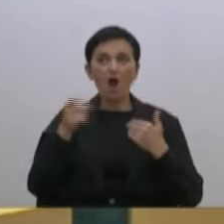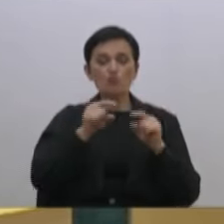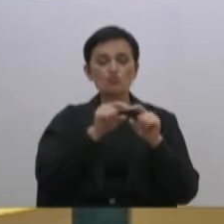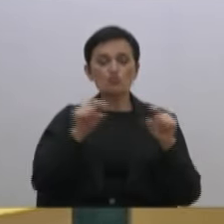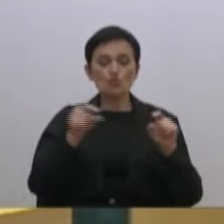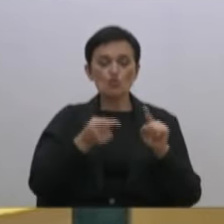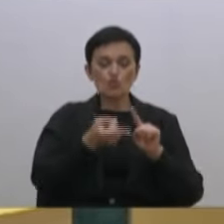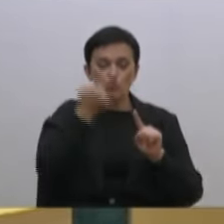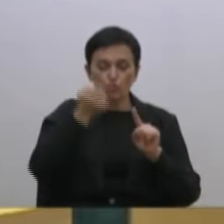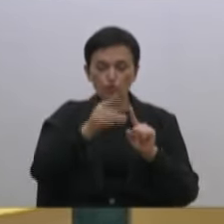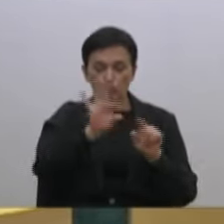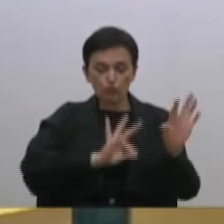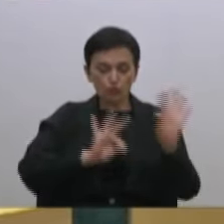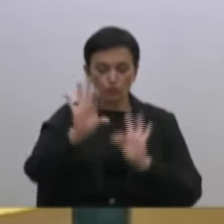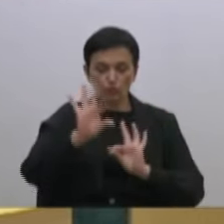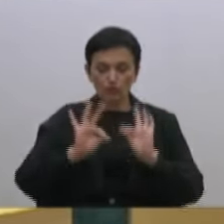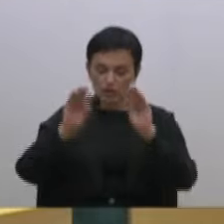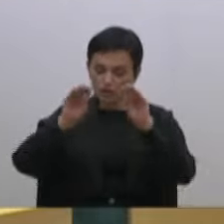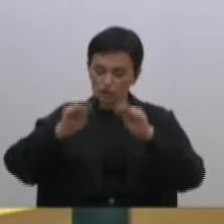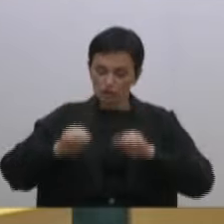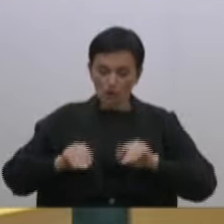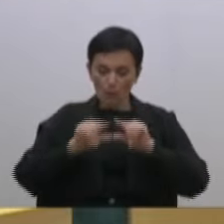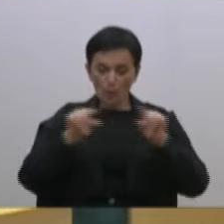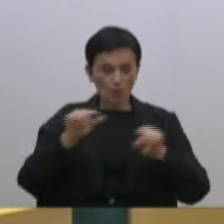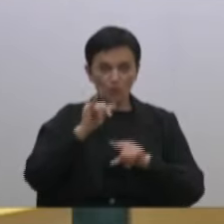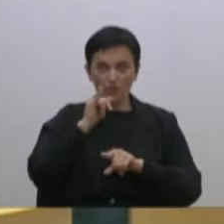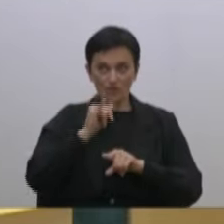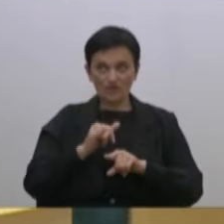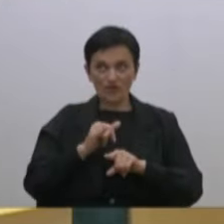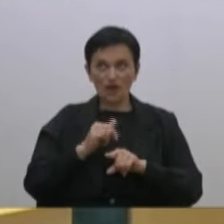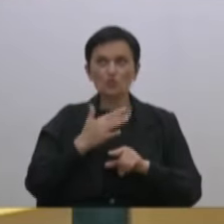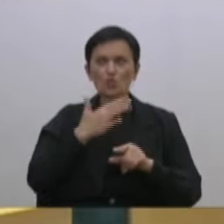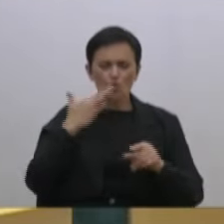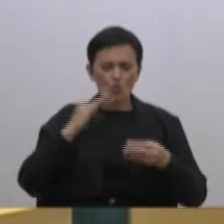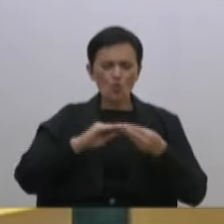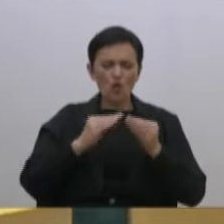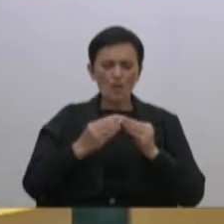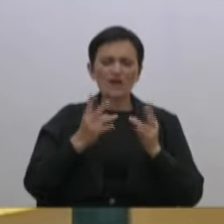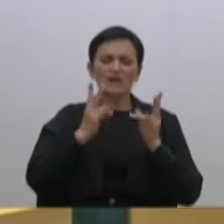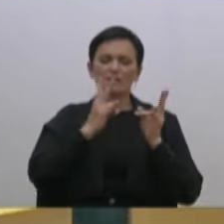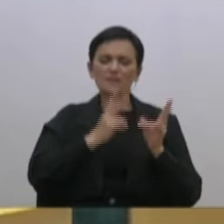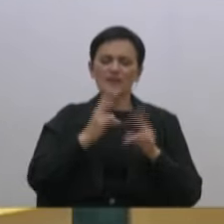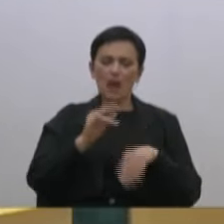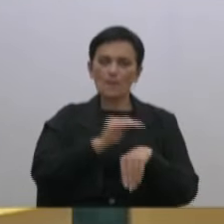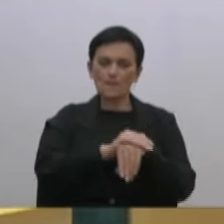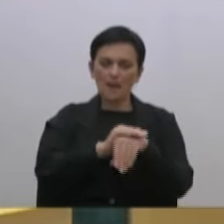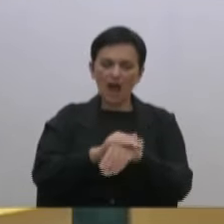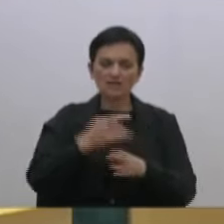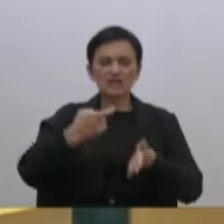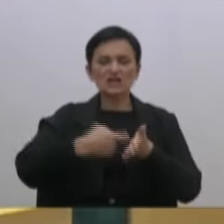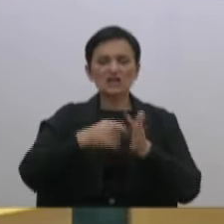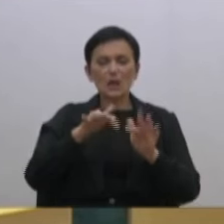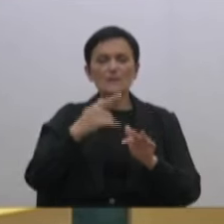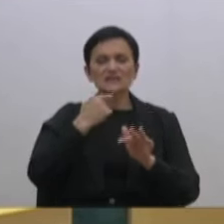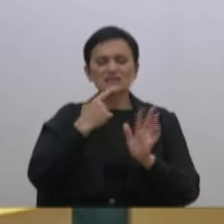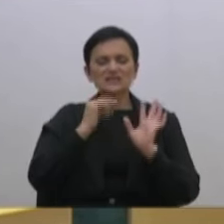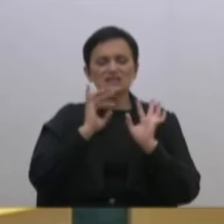ვერ ამოიწერ და ვერ ჩამოწერ ასე ვთქვათ უამრავი გამოწვევა იქ დაზარალებულების ფაქტორია გამოძიებაში სისხლის